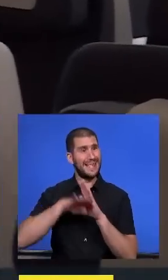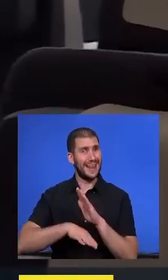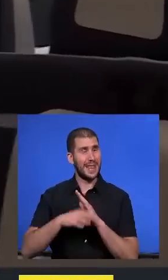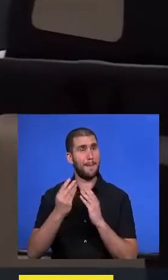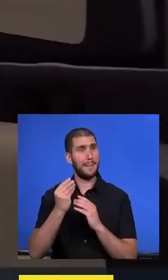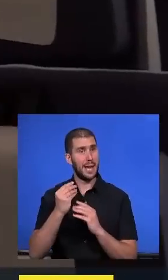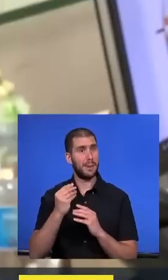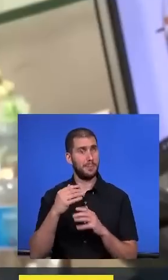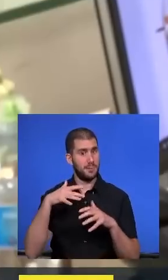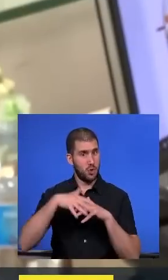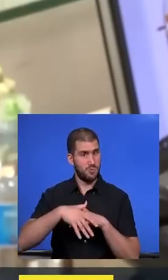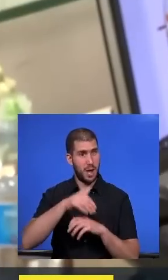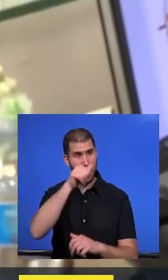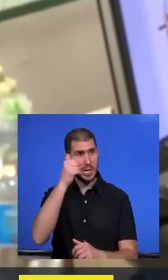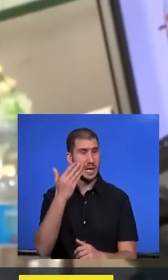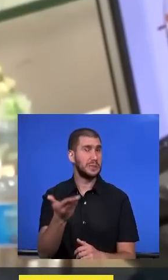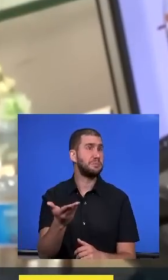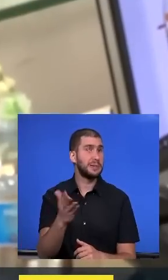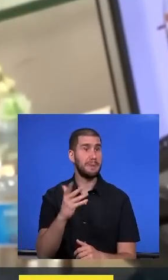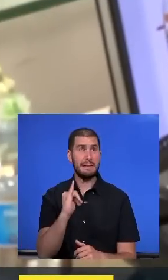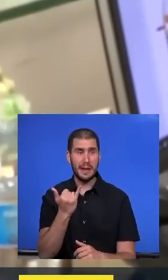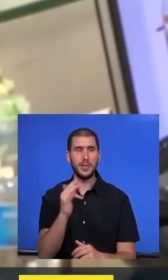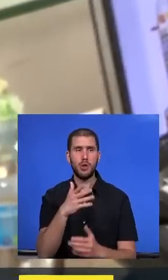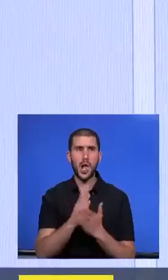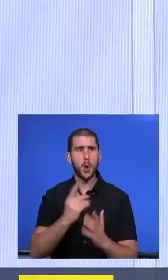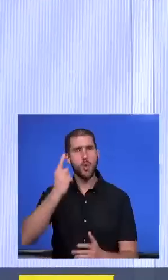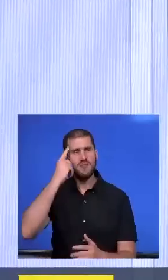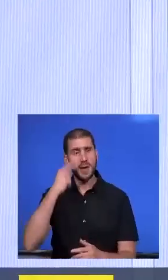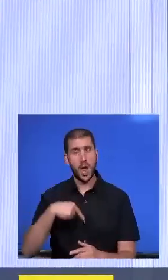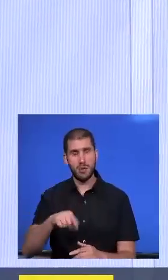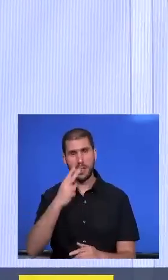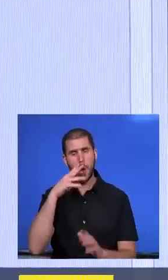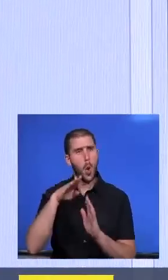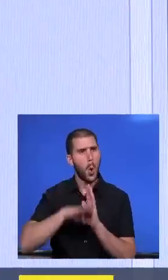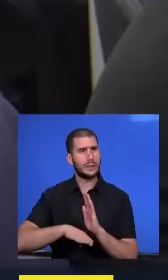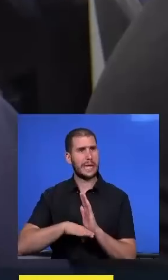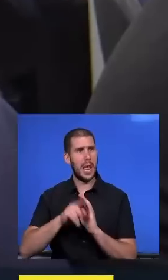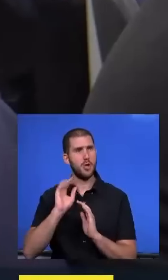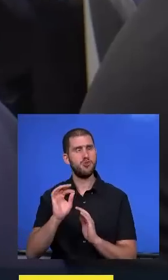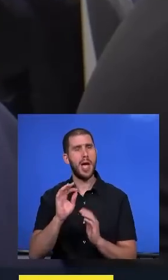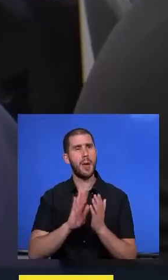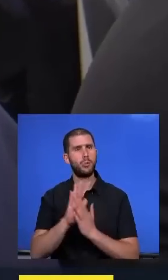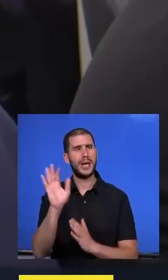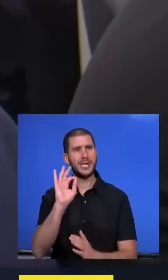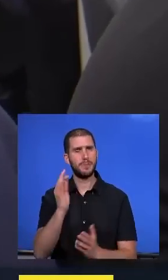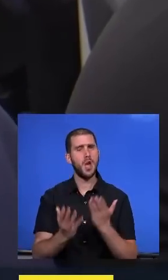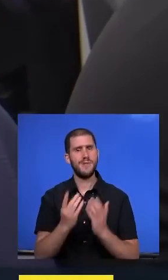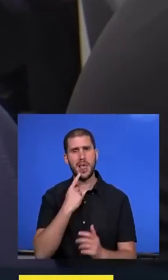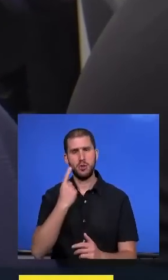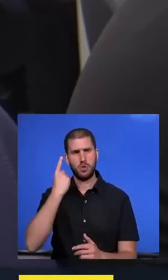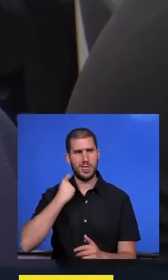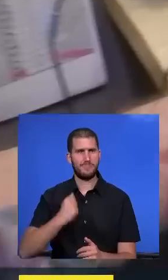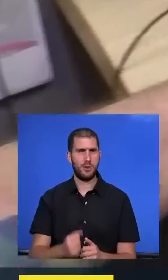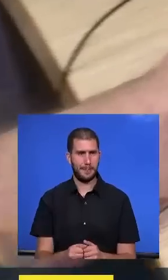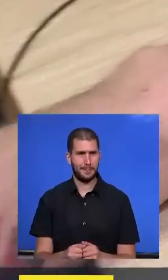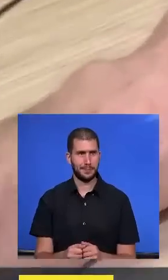של המחירים תחלחל לקיץ? אם כן, יש מי שמעריכים שנראה השנה הוזלה של כ-15% ביחס לשנה